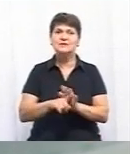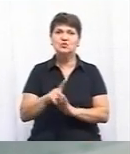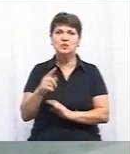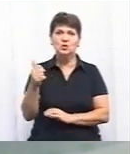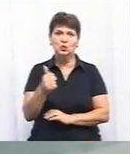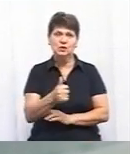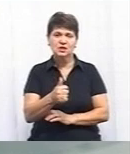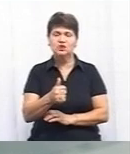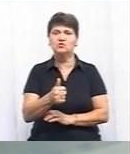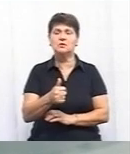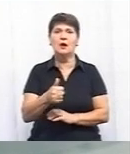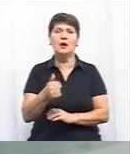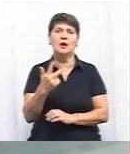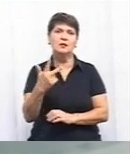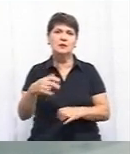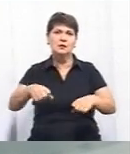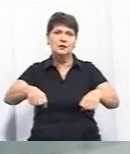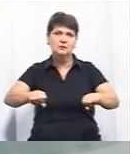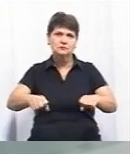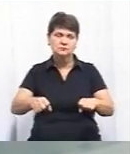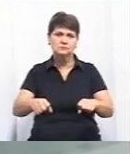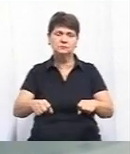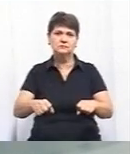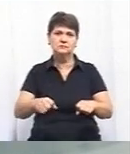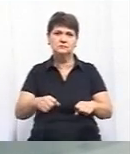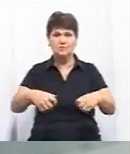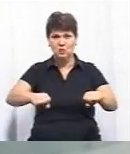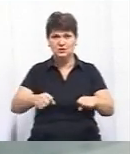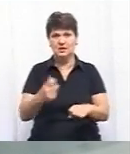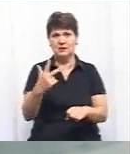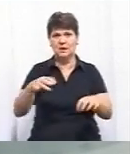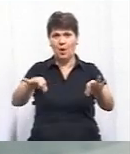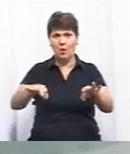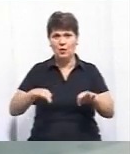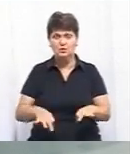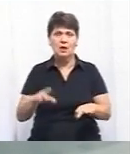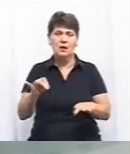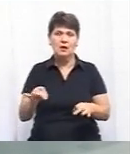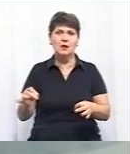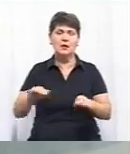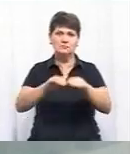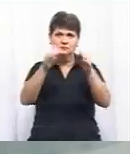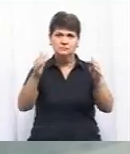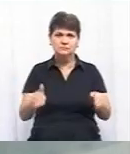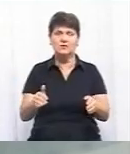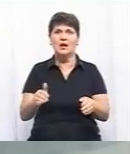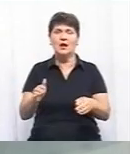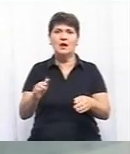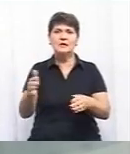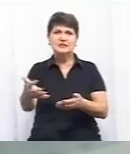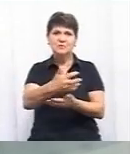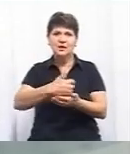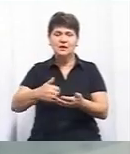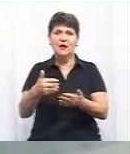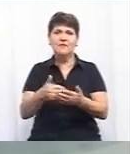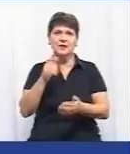з критим причепом і безкоштовно збирає у містян та підприємств відсортовану за фракціями вторсировину. Руслана Ткучук,